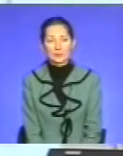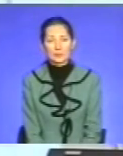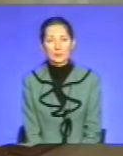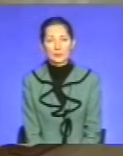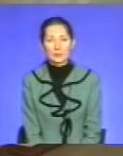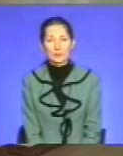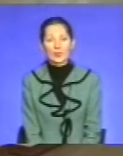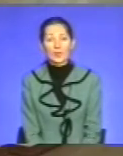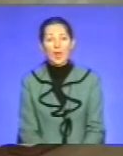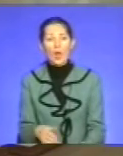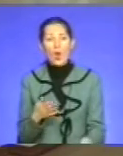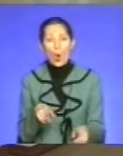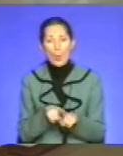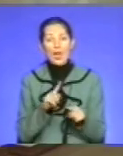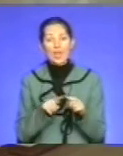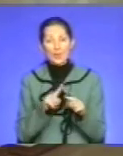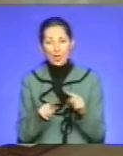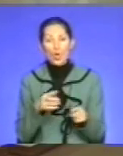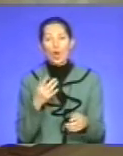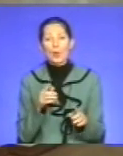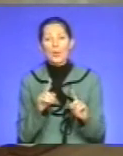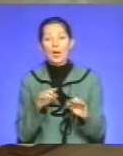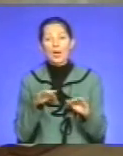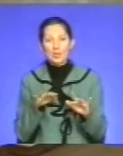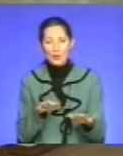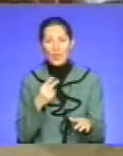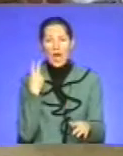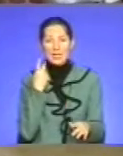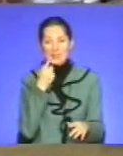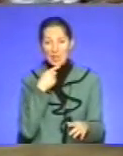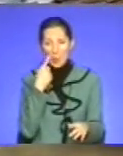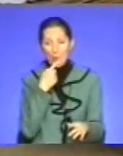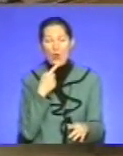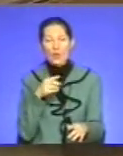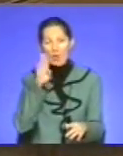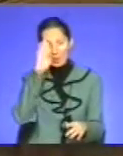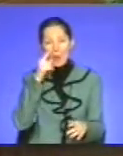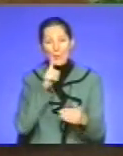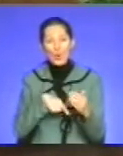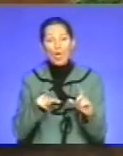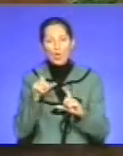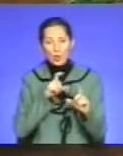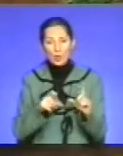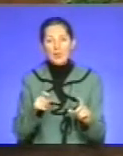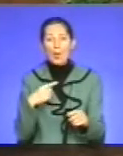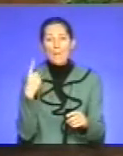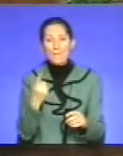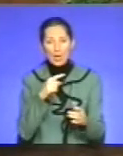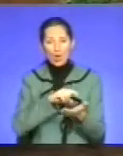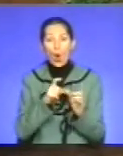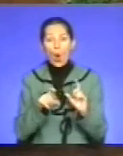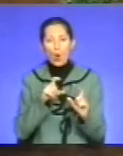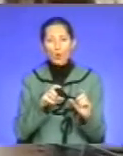Union. Отак живо і на діловій англійській мові Мартін Дей переконує студентів, першокурсників, міжнародників про